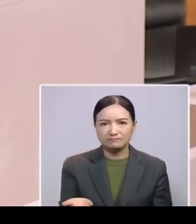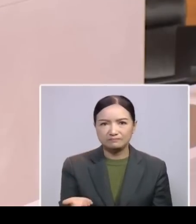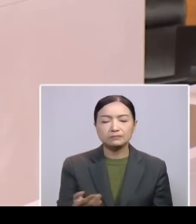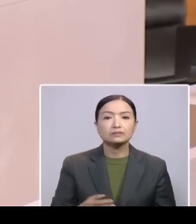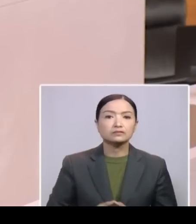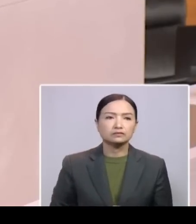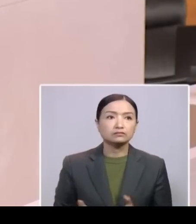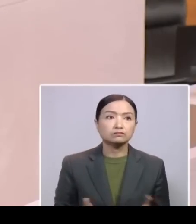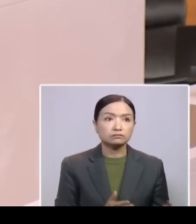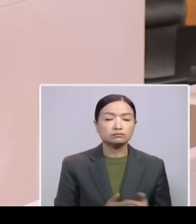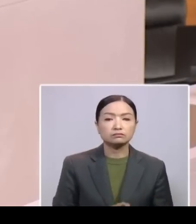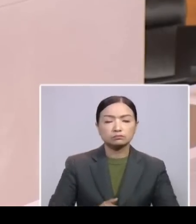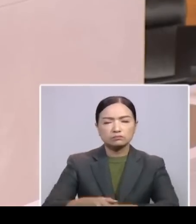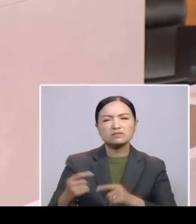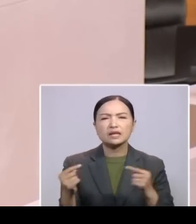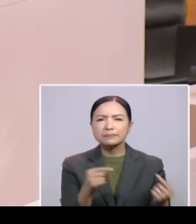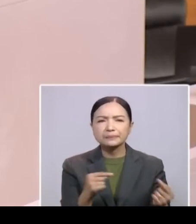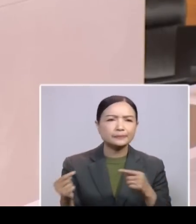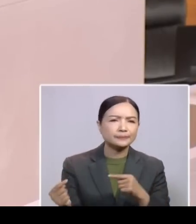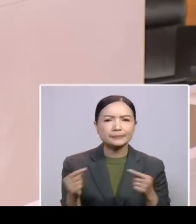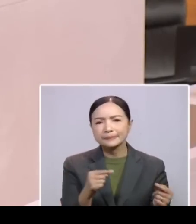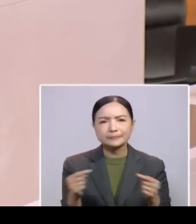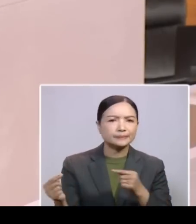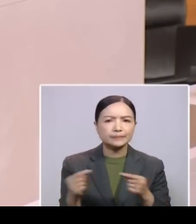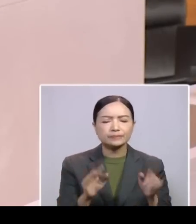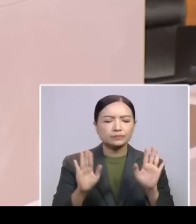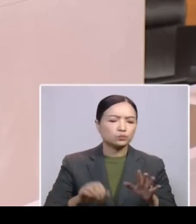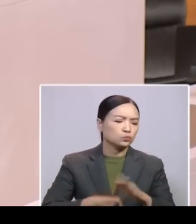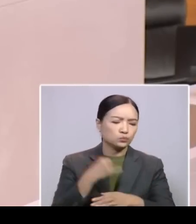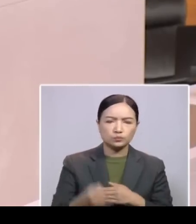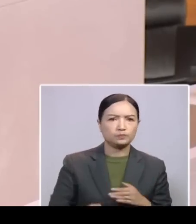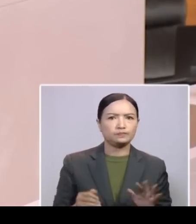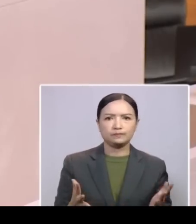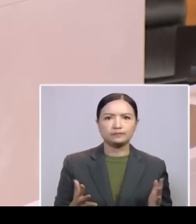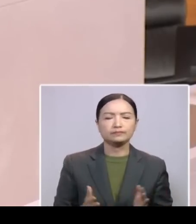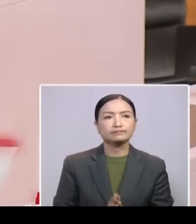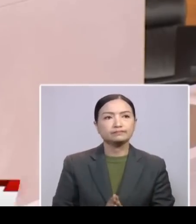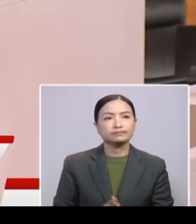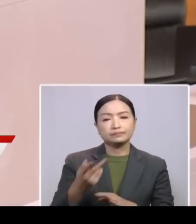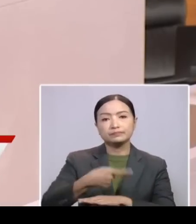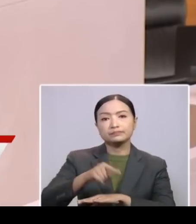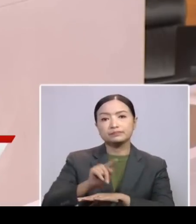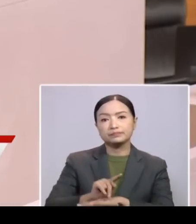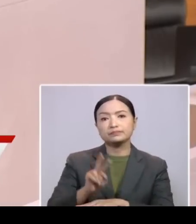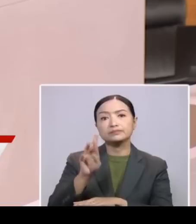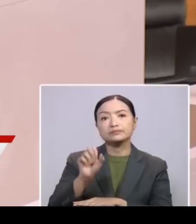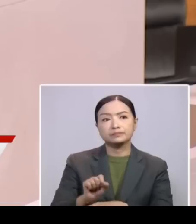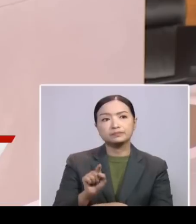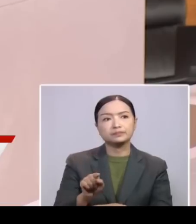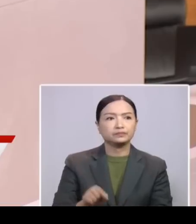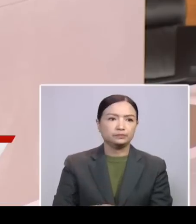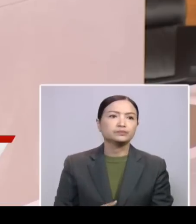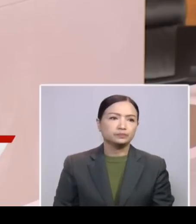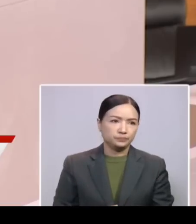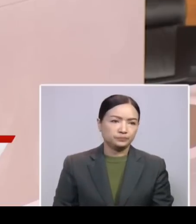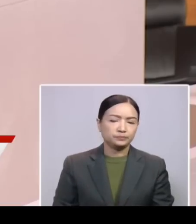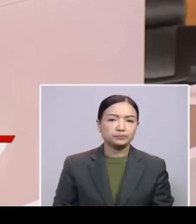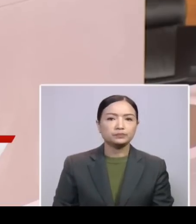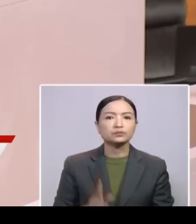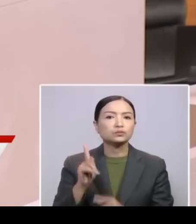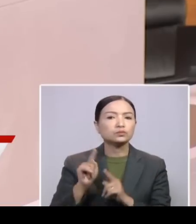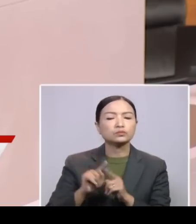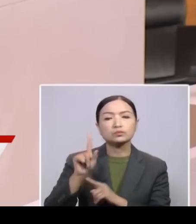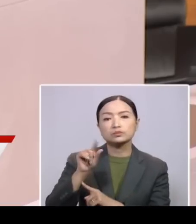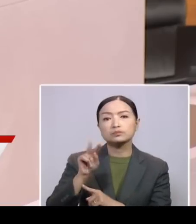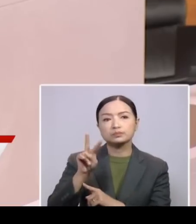สภาค่ะยังคงอภิปรายถกเถียงกันค่ะจนไม่สามารถหาข้อยุติได้ในที่สุดนายวันมูฮัมหมัดนอมัธาอาศัยข้อบังคับการประชุมข้อที่